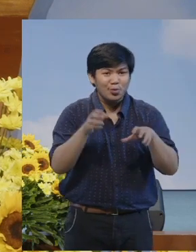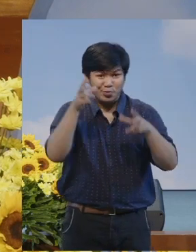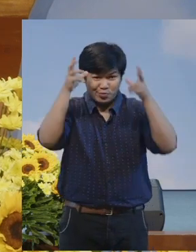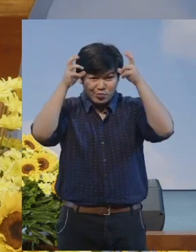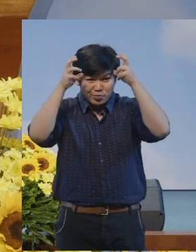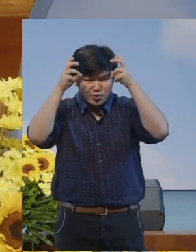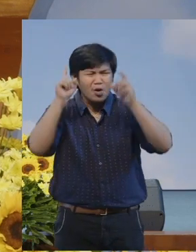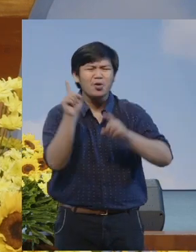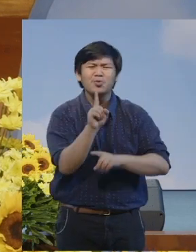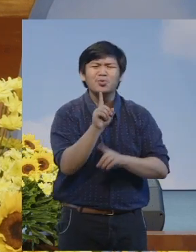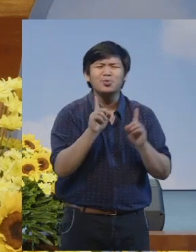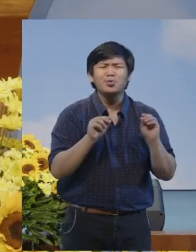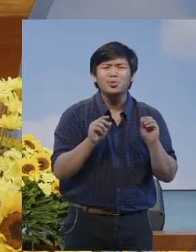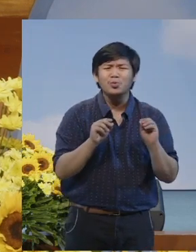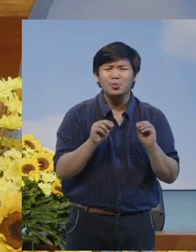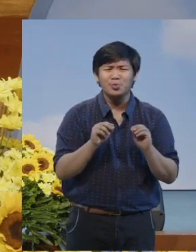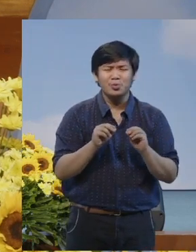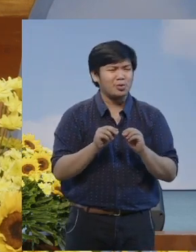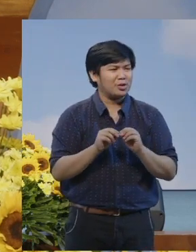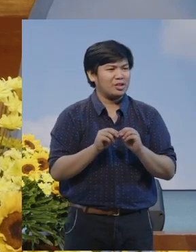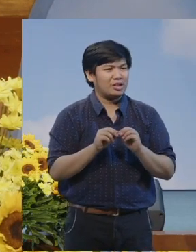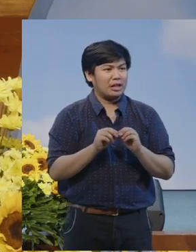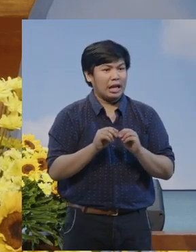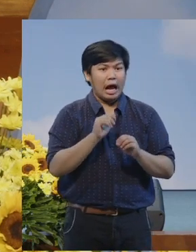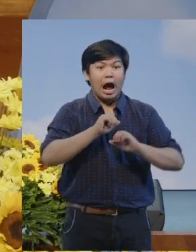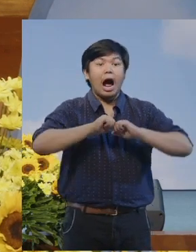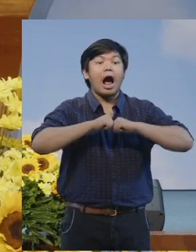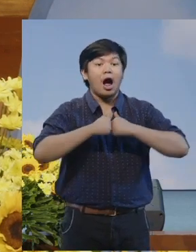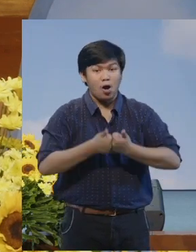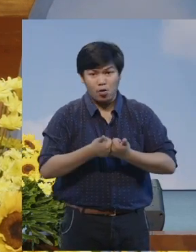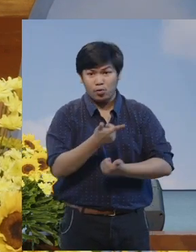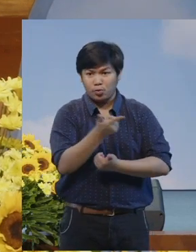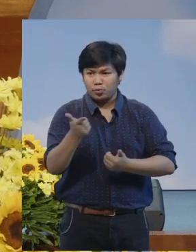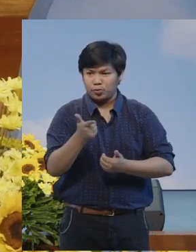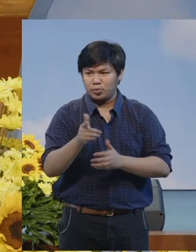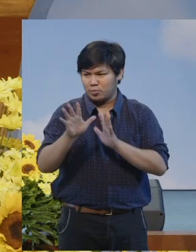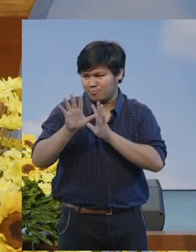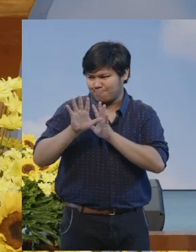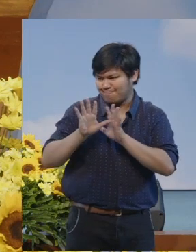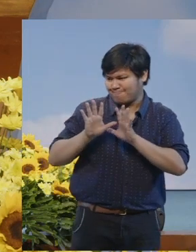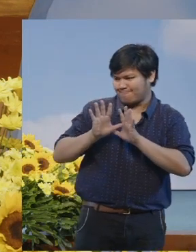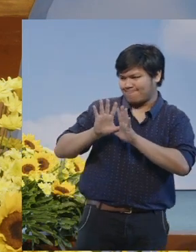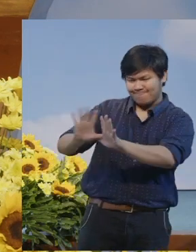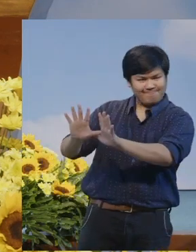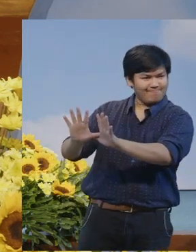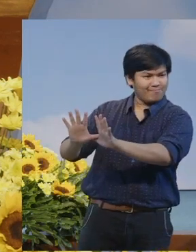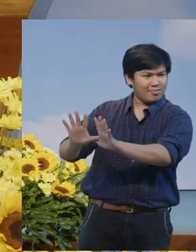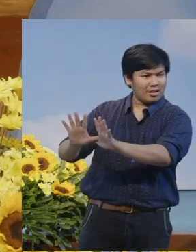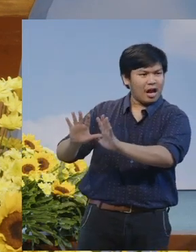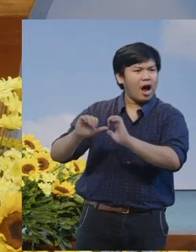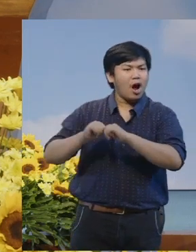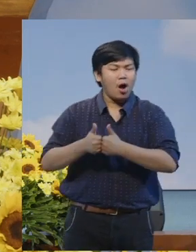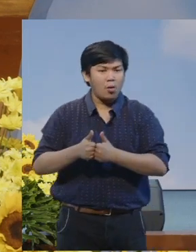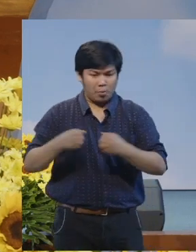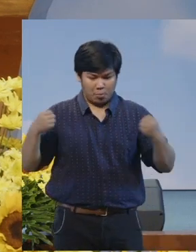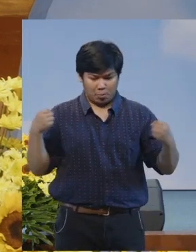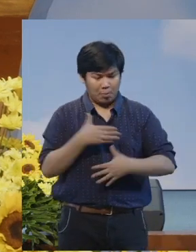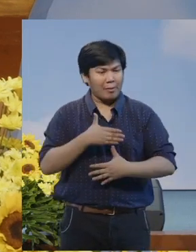demonyo? Paano ka makakalaya mula sa takot sa kanila at sa